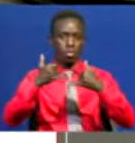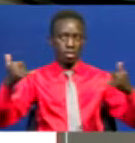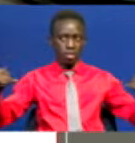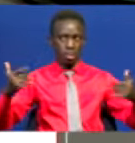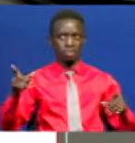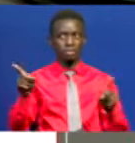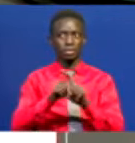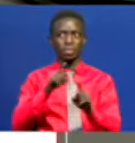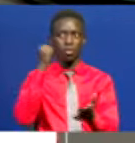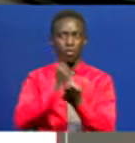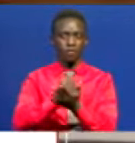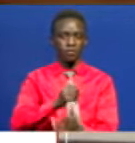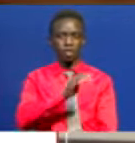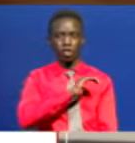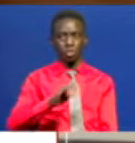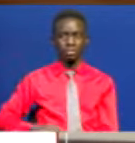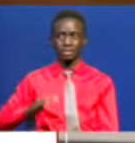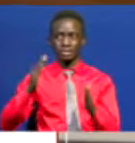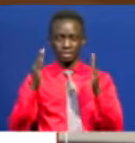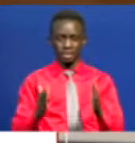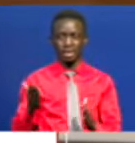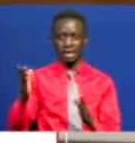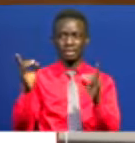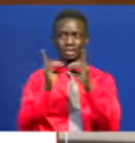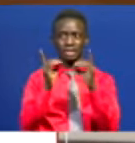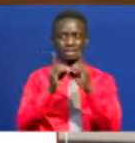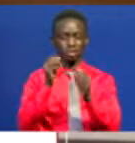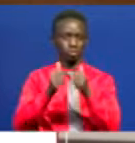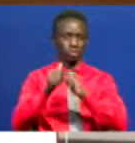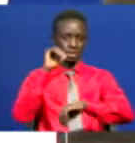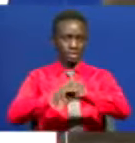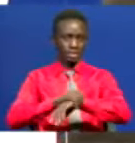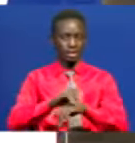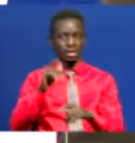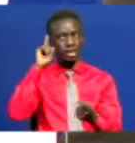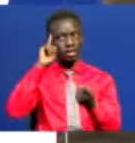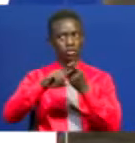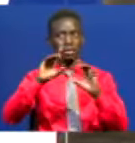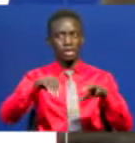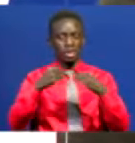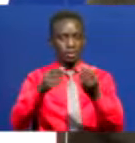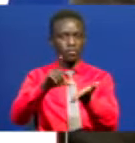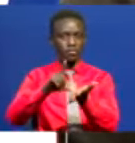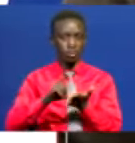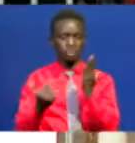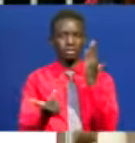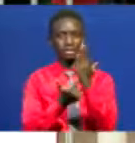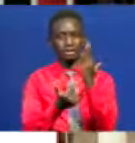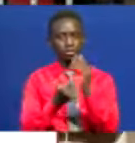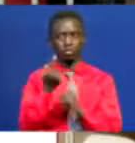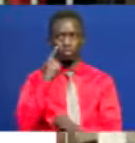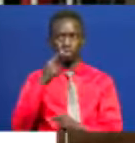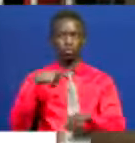ofisi ya kamishna wa ulinzi wa data inapokea kuhusu watoa huduma za mikopo ya kidijitali inazidi kuongezeka.